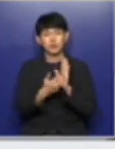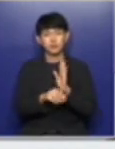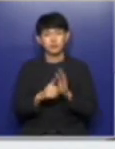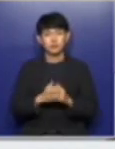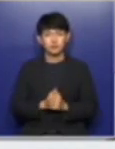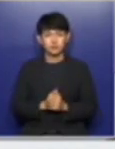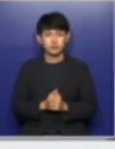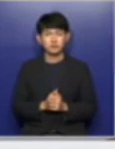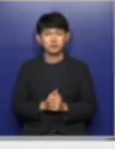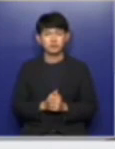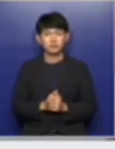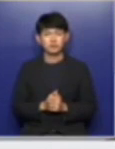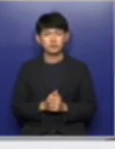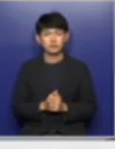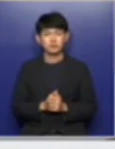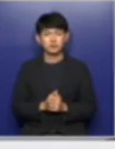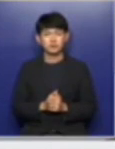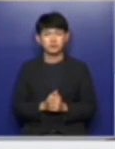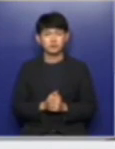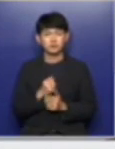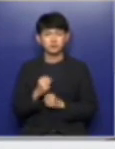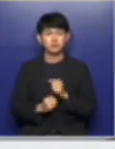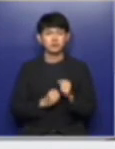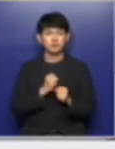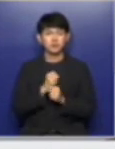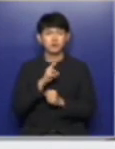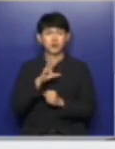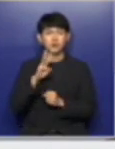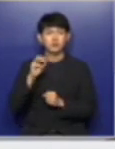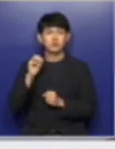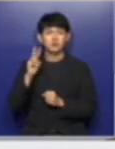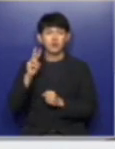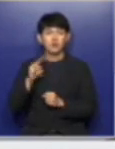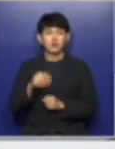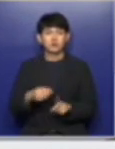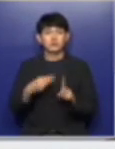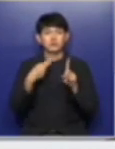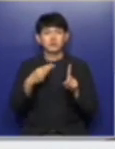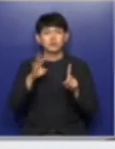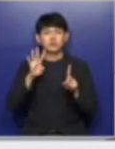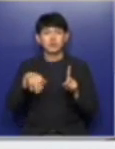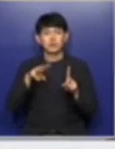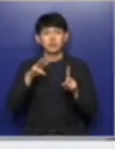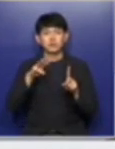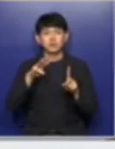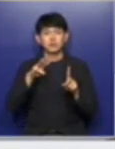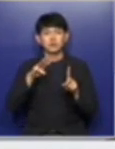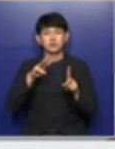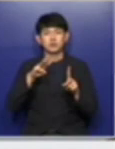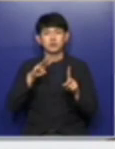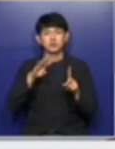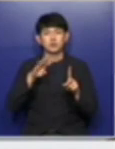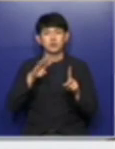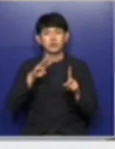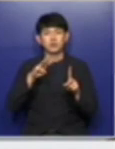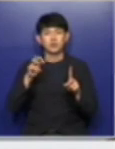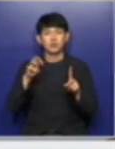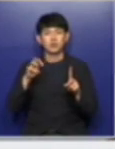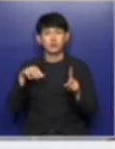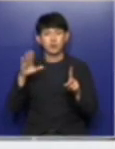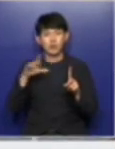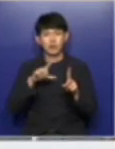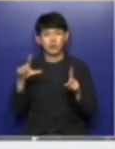ครับตัวย่อเนี่ยปี62เนี่ยรับเม็ดเงินไป 14,862 ล้านเศษครับมีกิจกรรมต